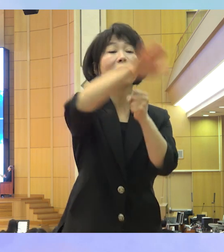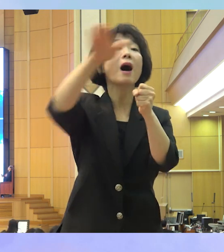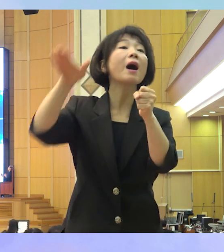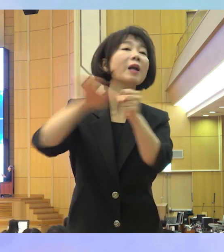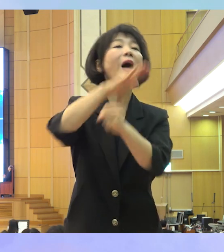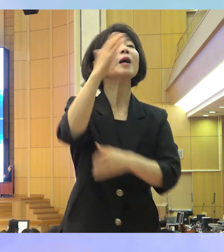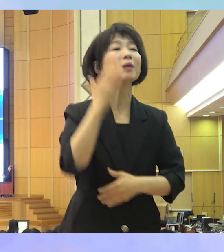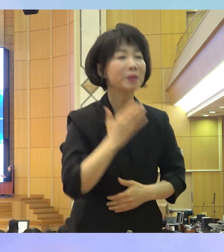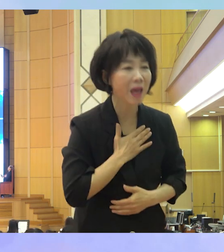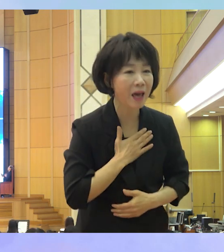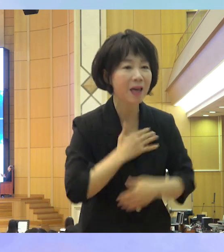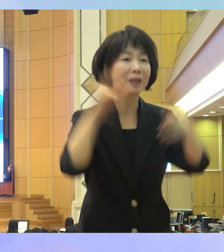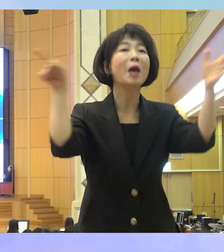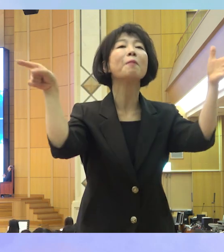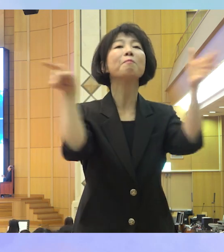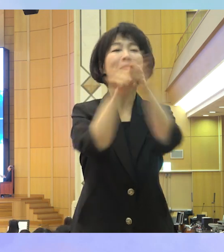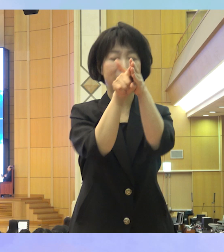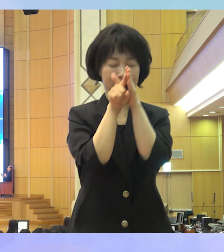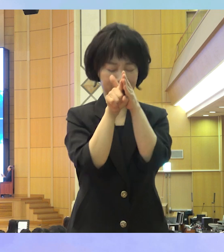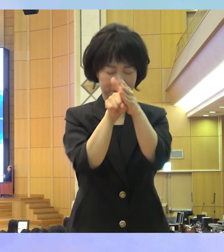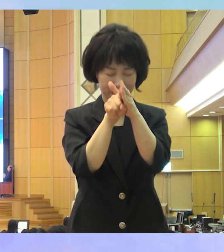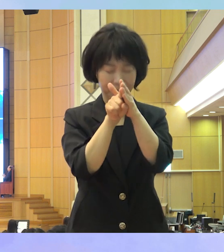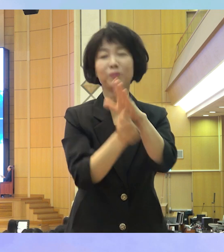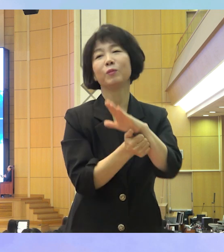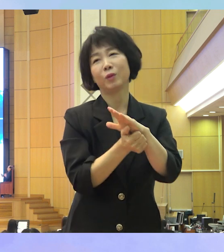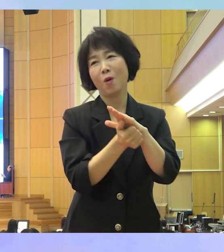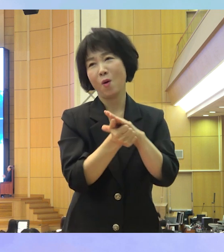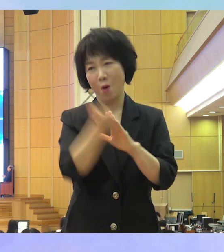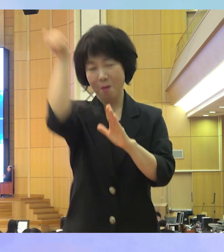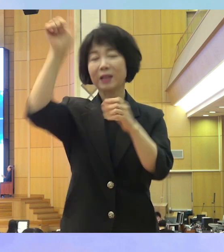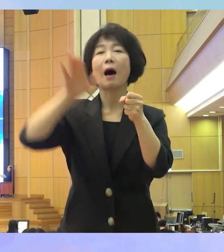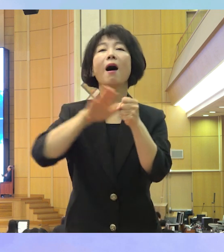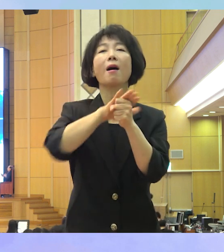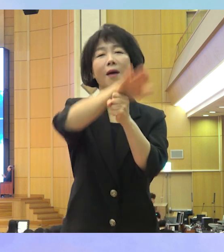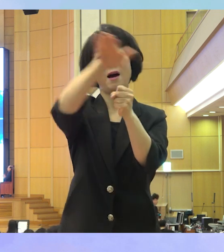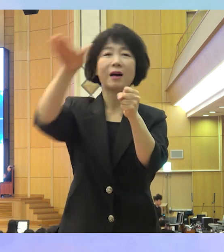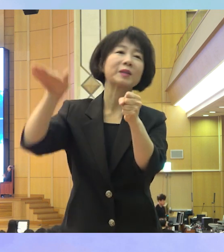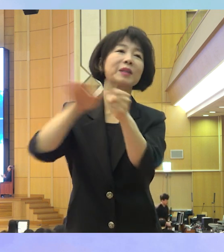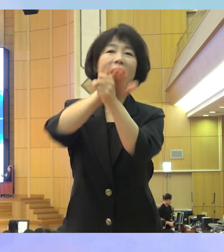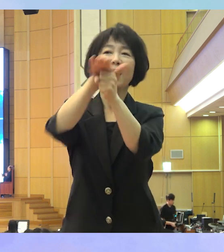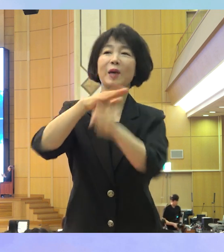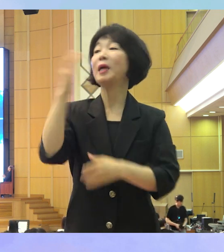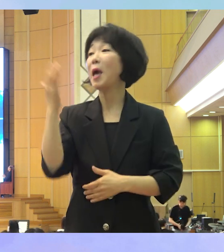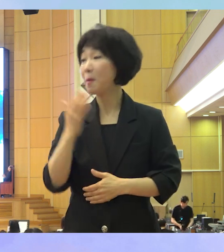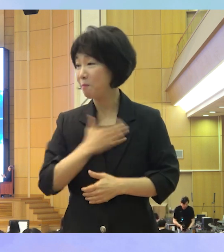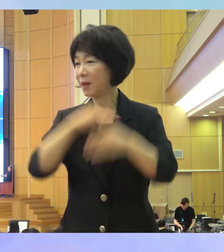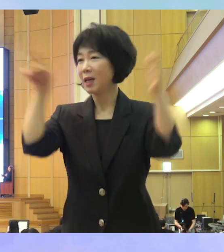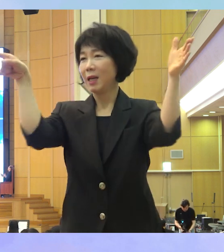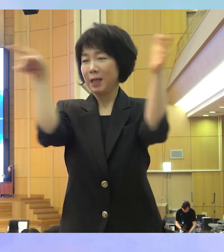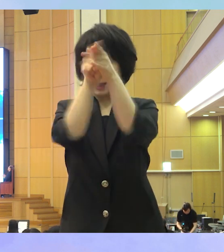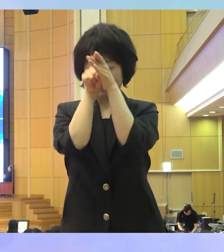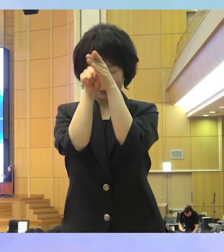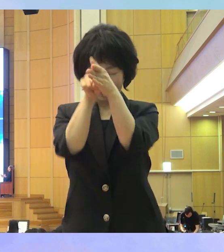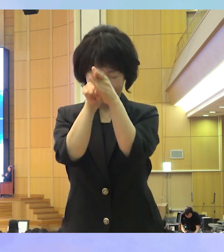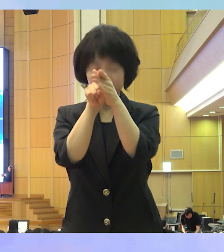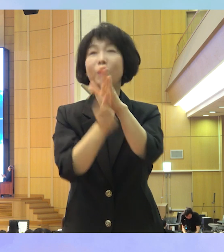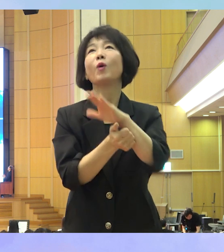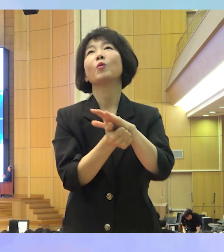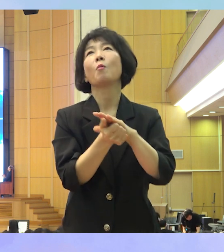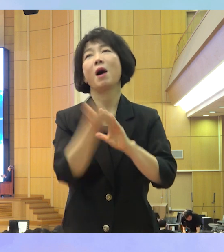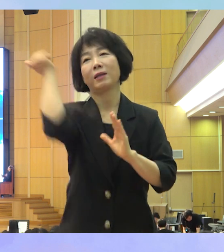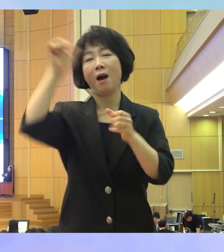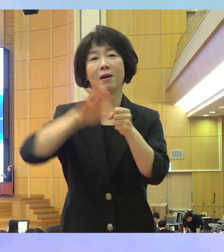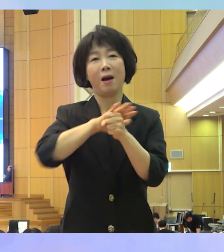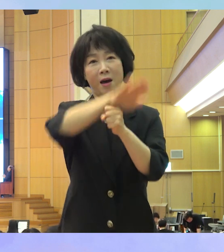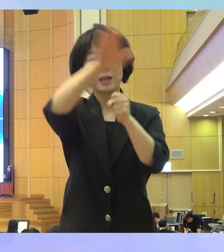소망 사랑 내게 믿음 소망 사랑 내게 믿음